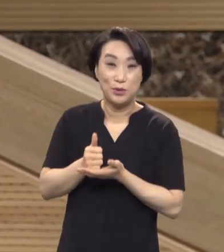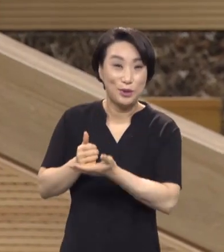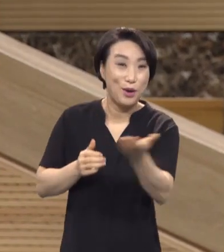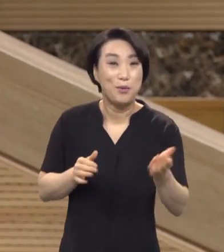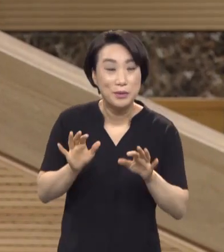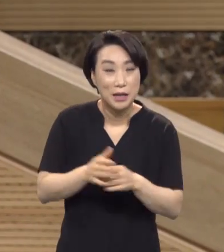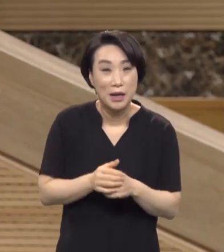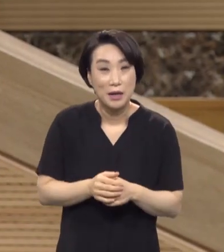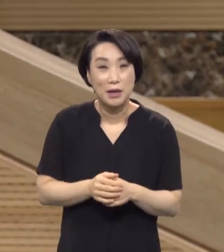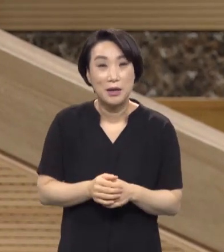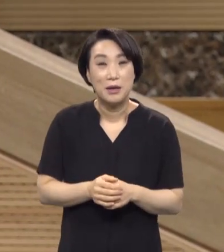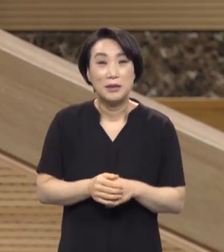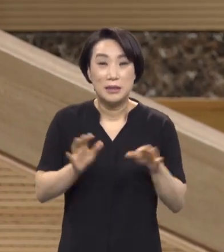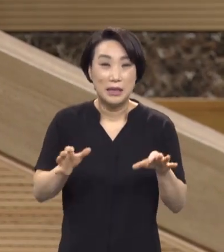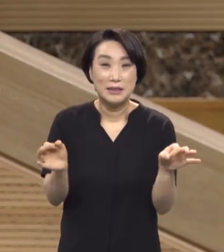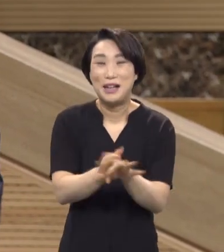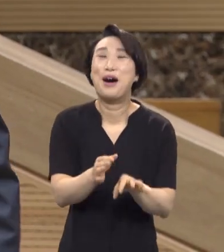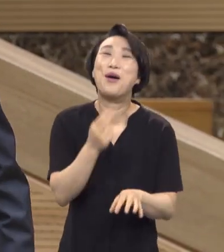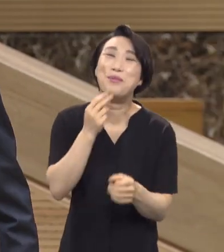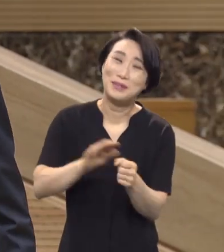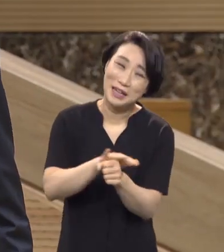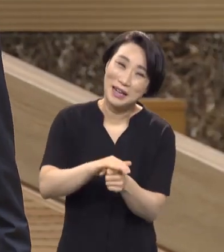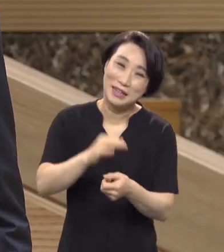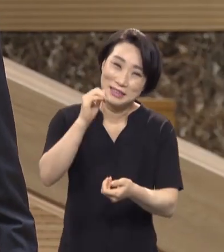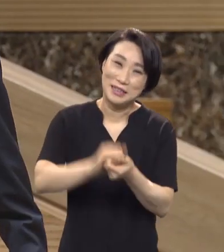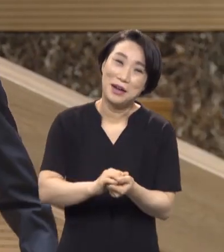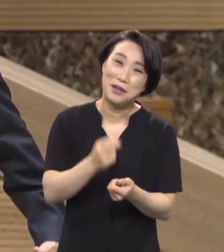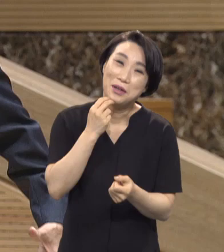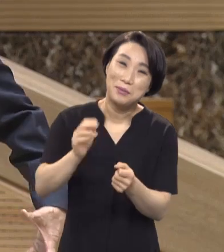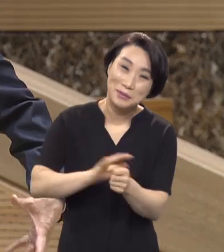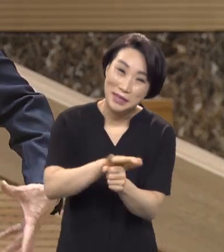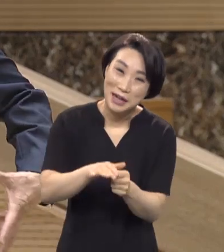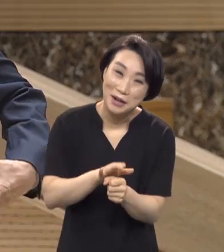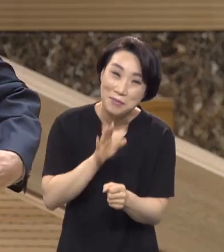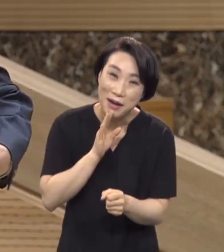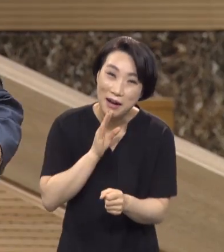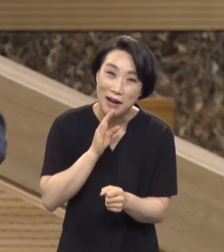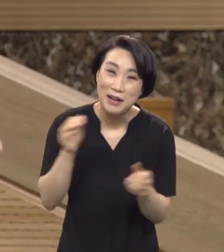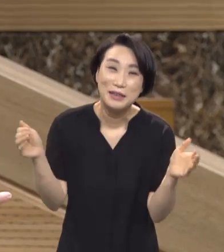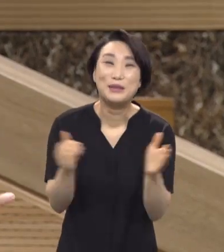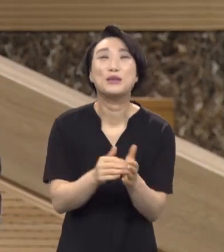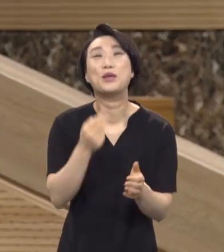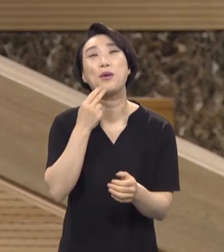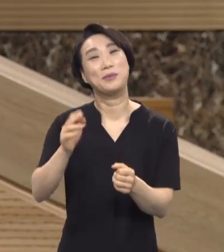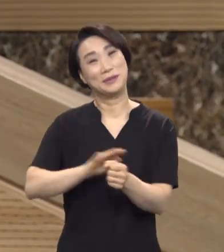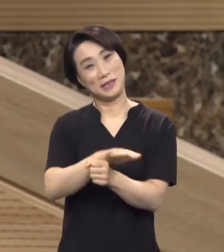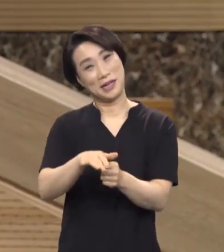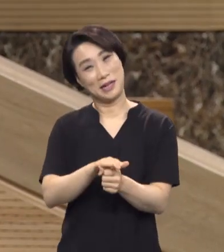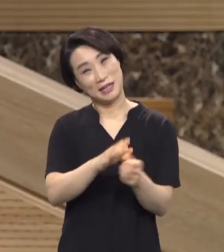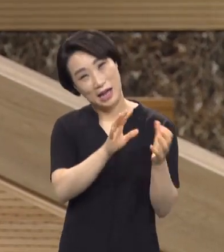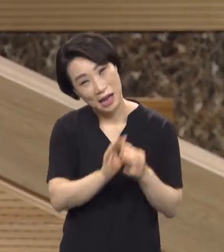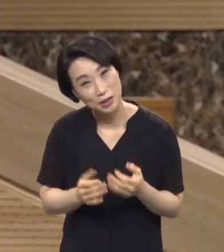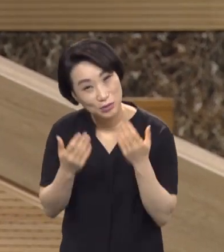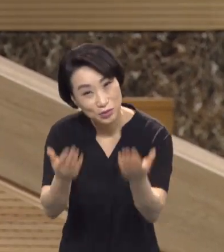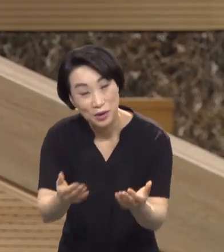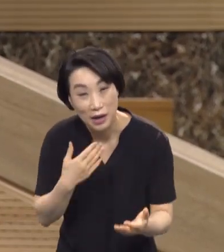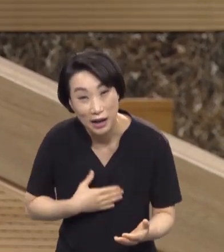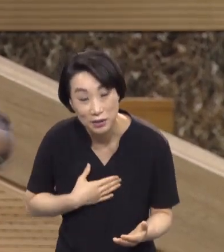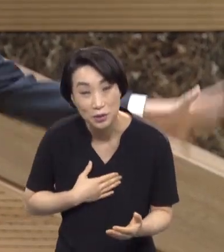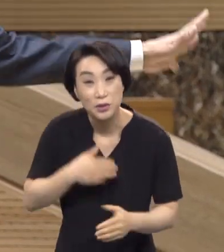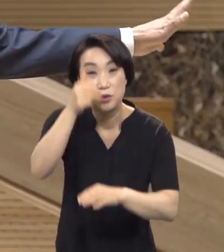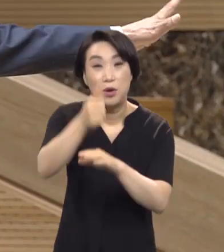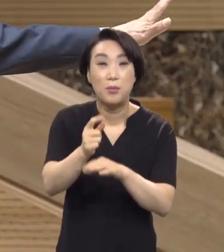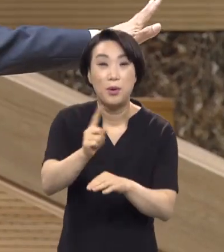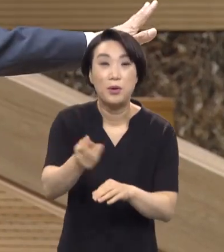여러분들이요 메말르지 않는 사랑, 제한당하지 않는 사랑, 끝이 없는 사랑, 이제 죽은 사랑은